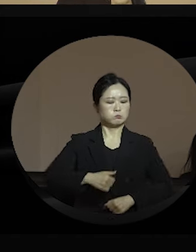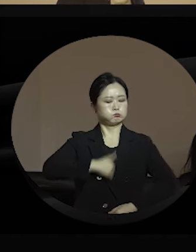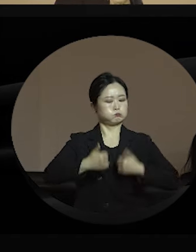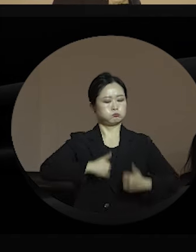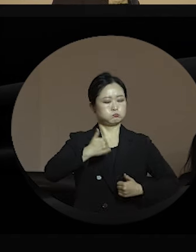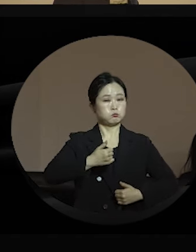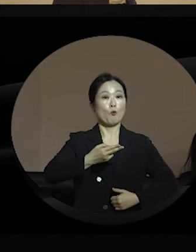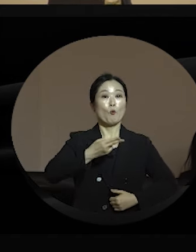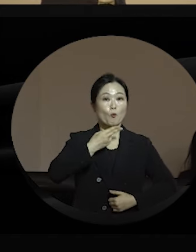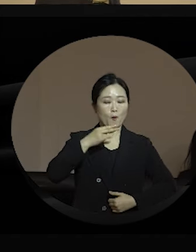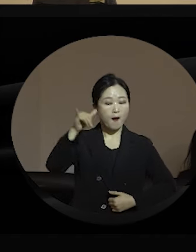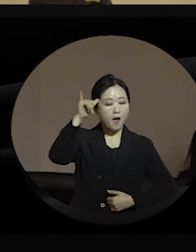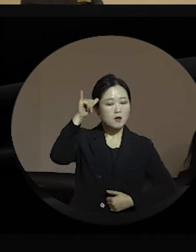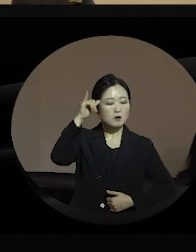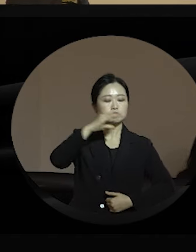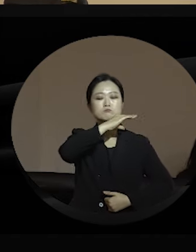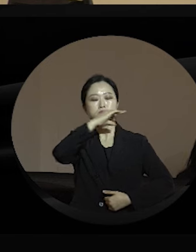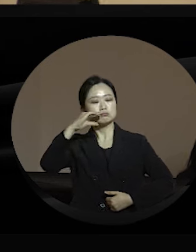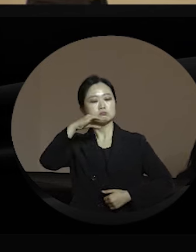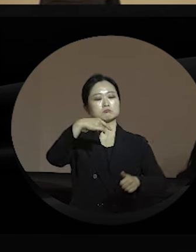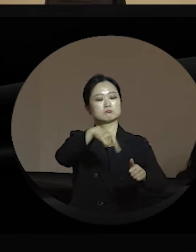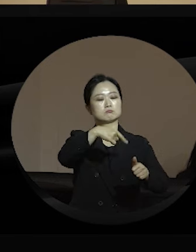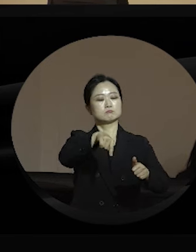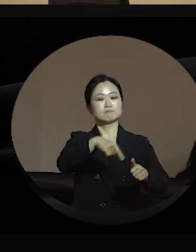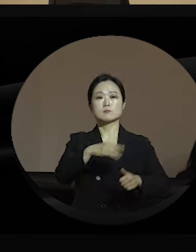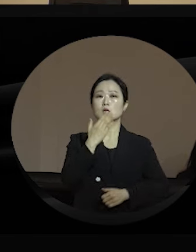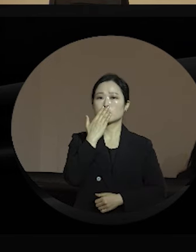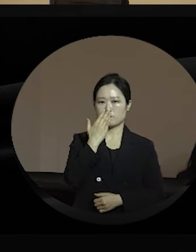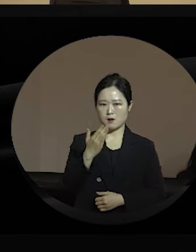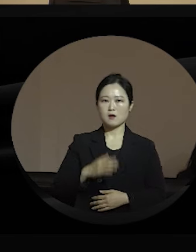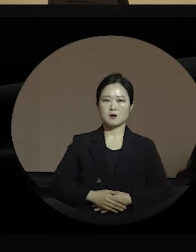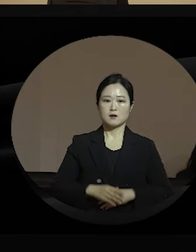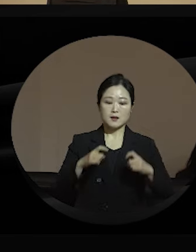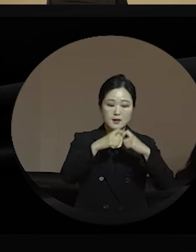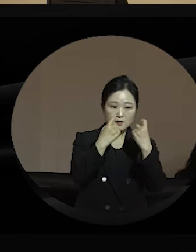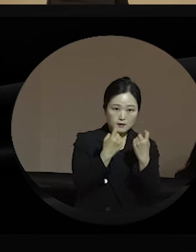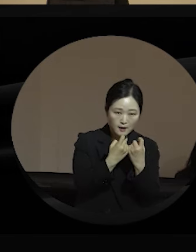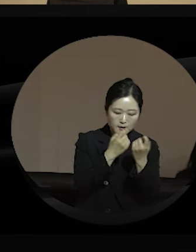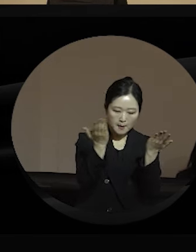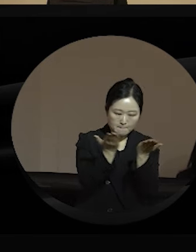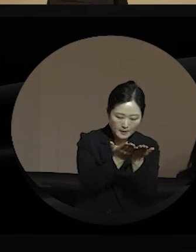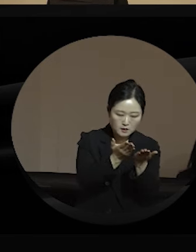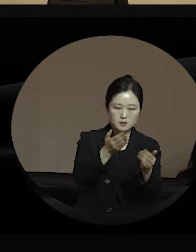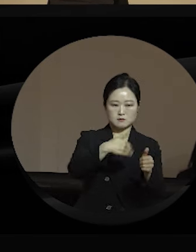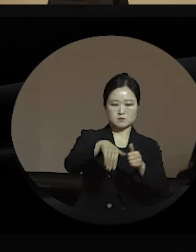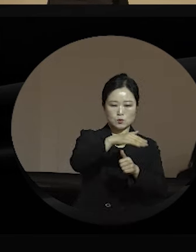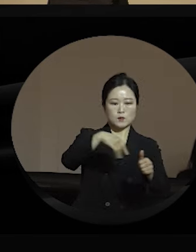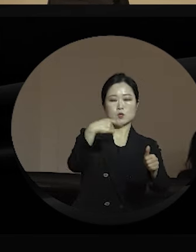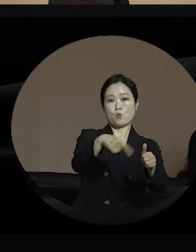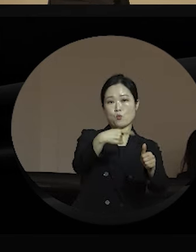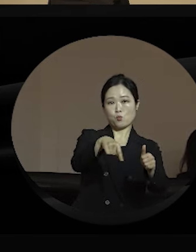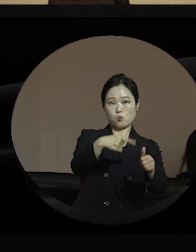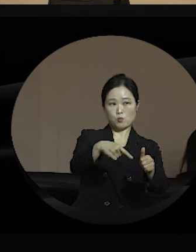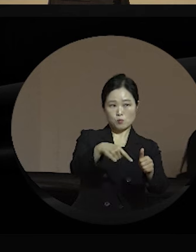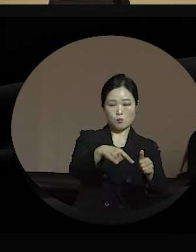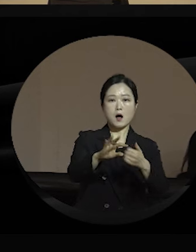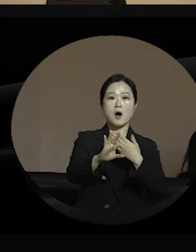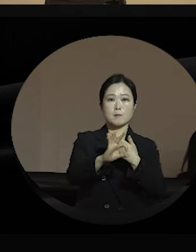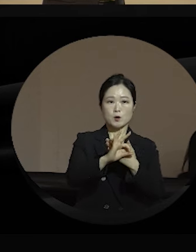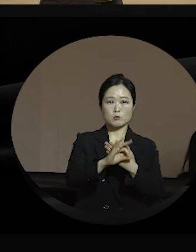오랫동안 아주 상세하게 제공해 줄 수 있는 가능성이 생겼어요. 이런 개별화 학습이 이루어지는 환경에서는 사실은 이전에